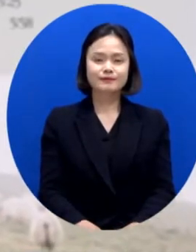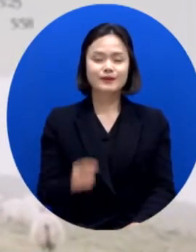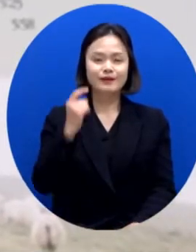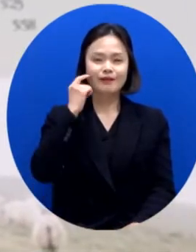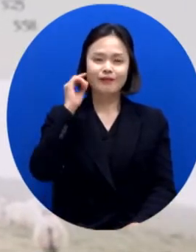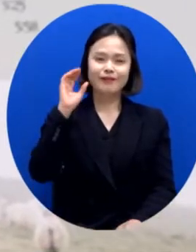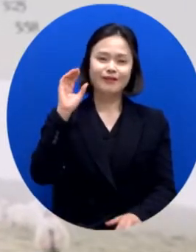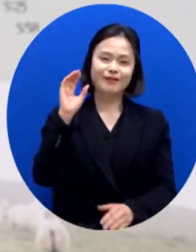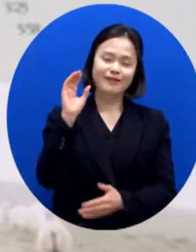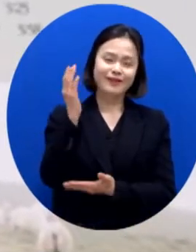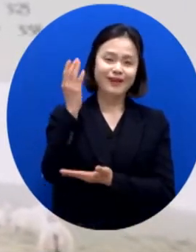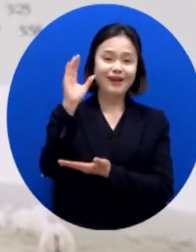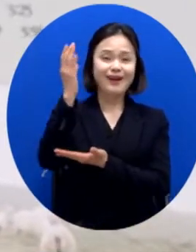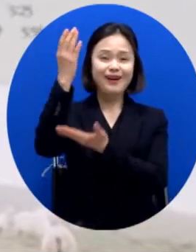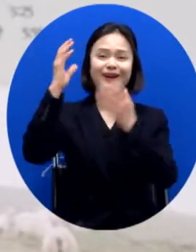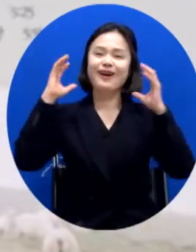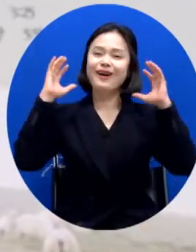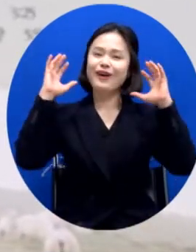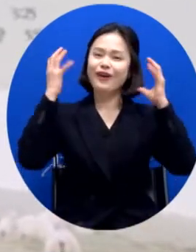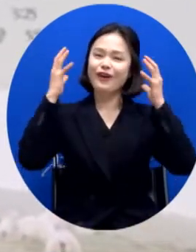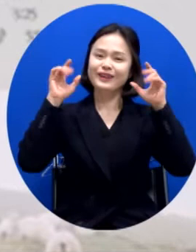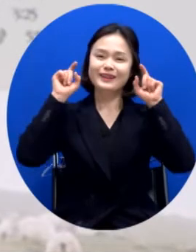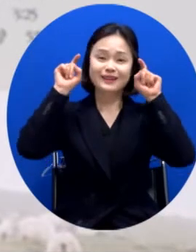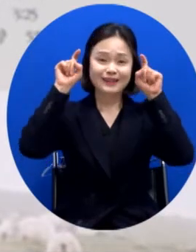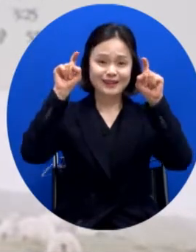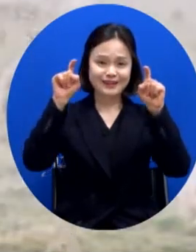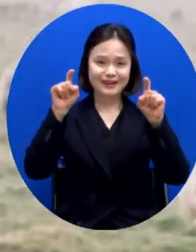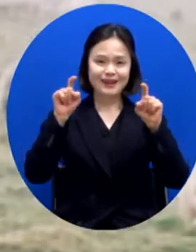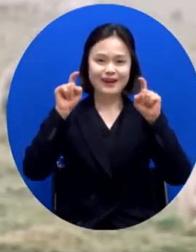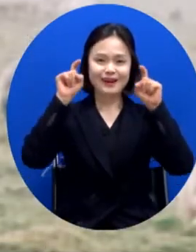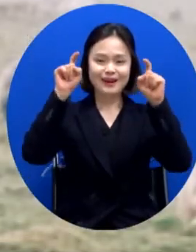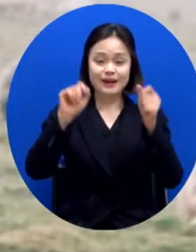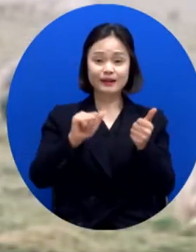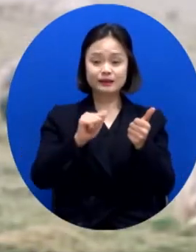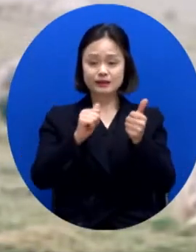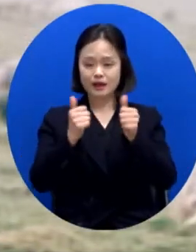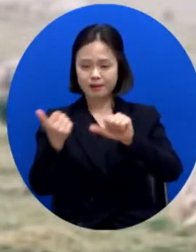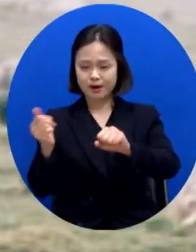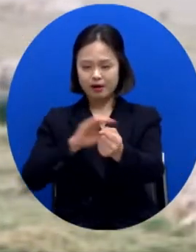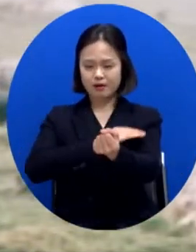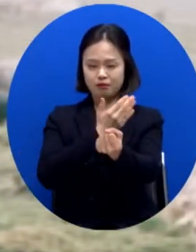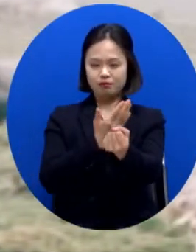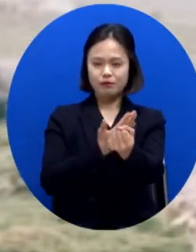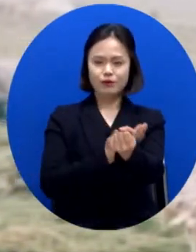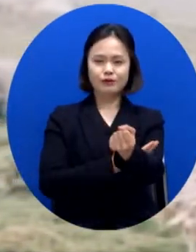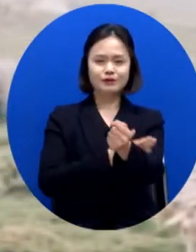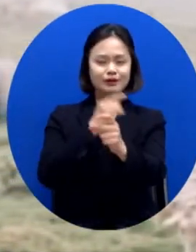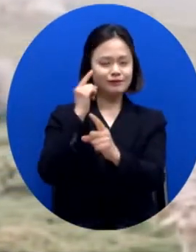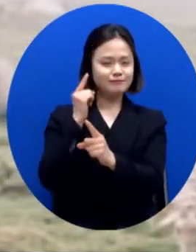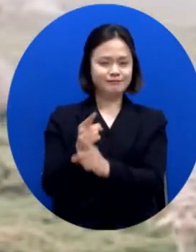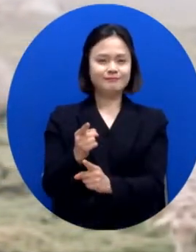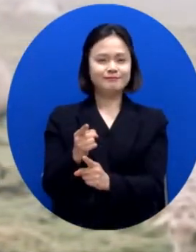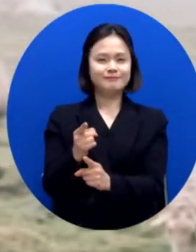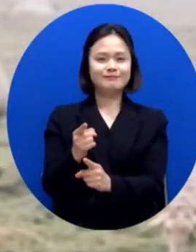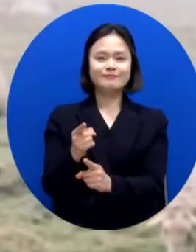영광 어린 양 사망 권세 이기고